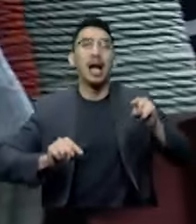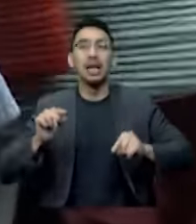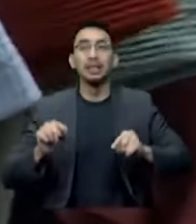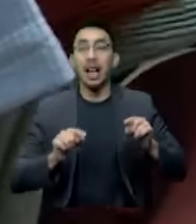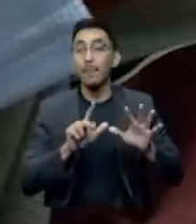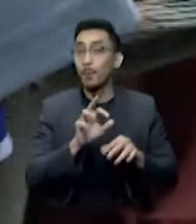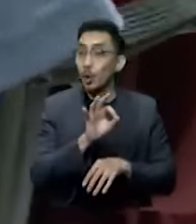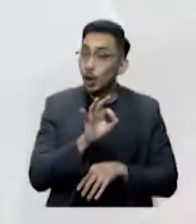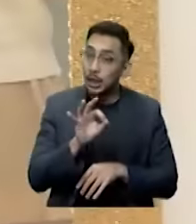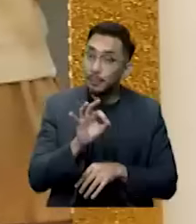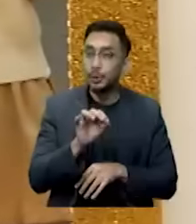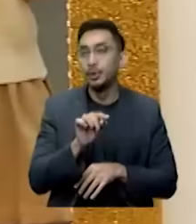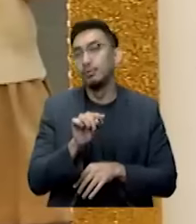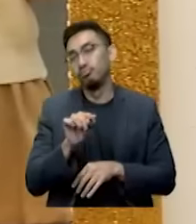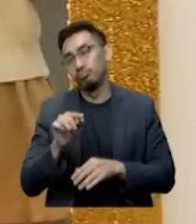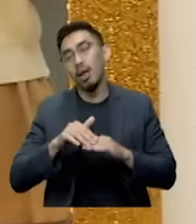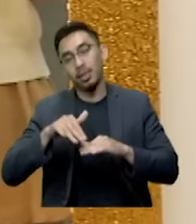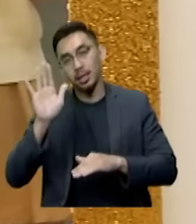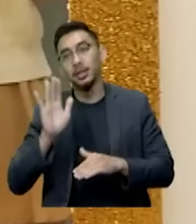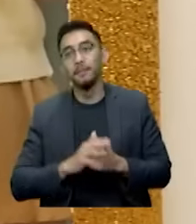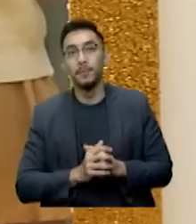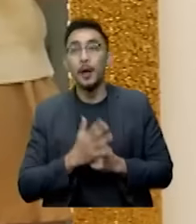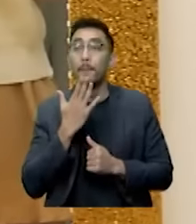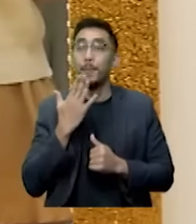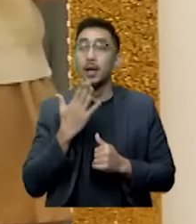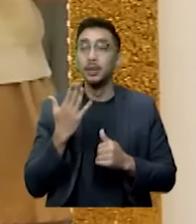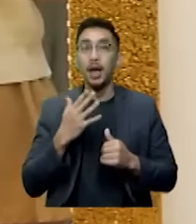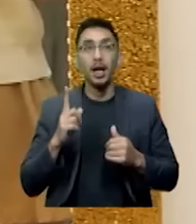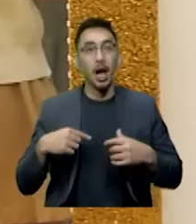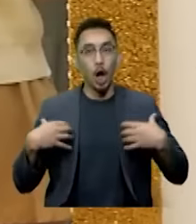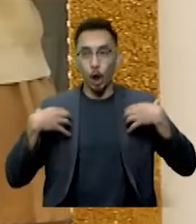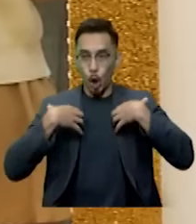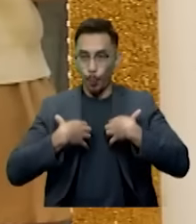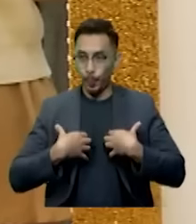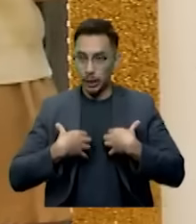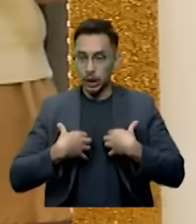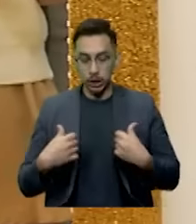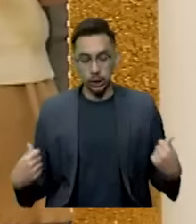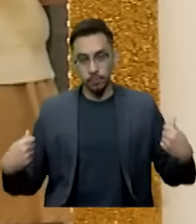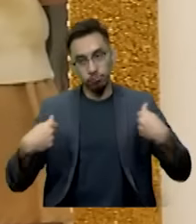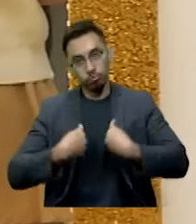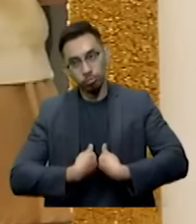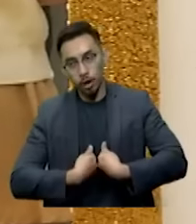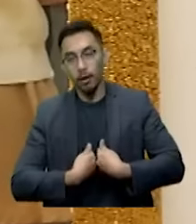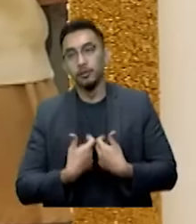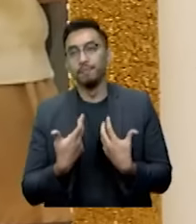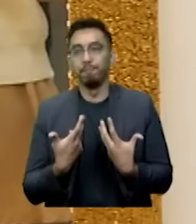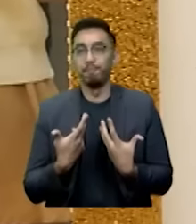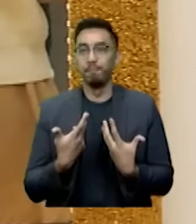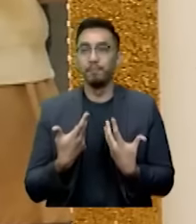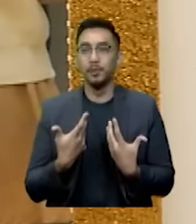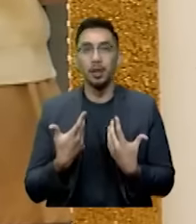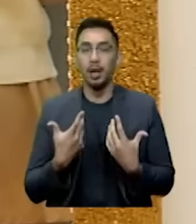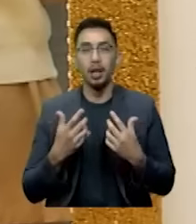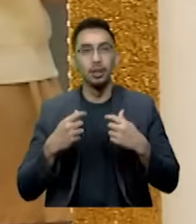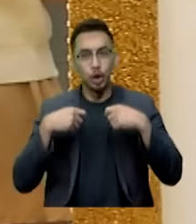Rp90.000. Kebanyakan kayak rompi, ada outer, ada knit, dan juga sweater. Oke. Untuk harganya kan ini